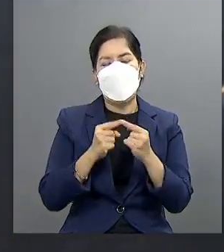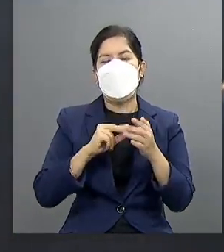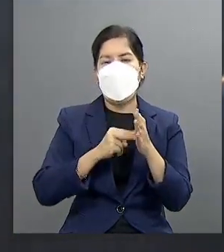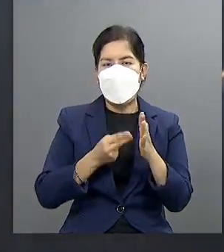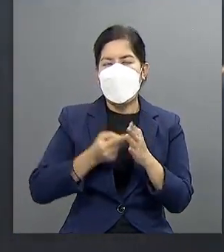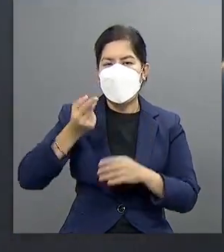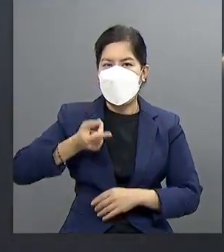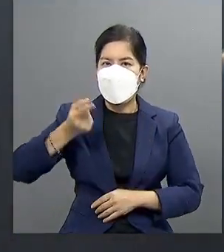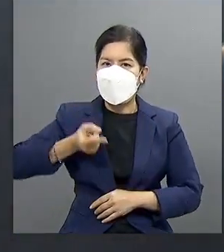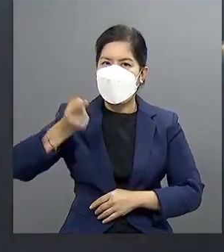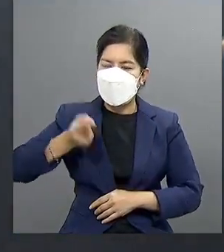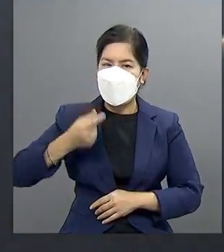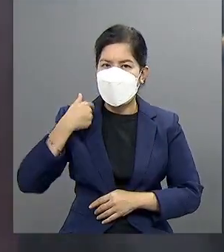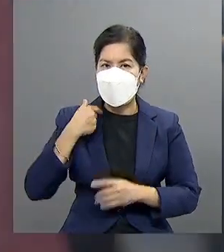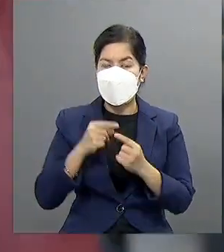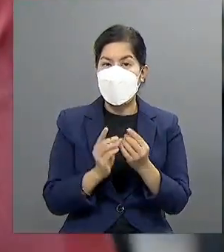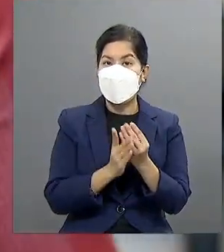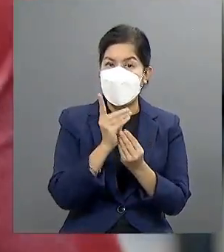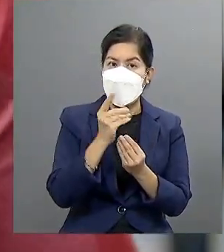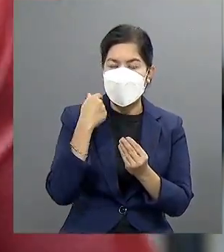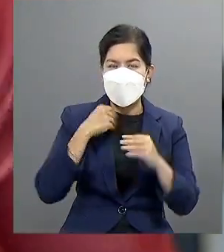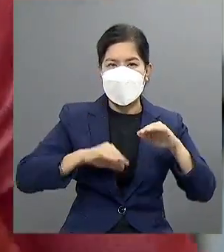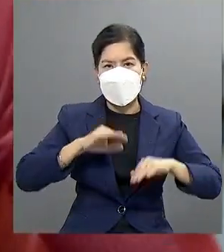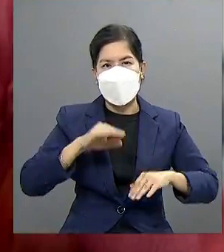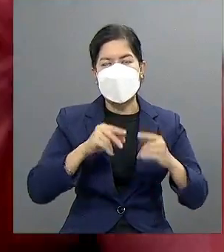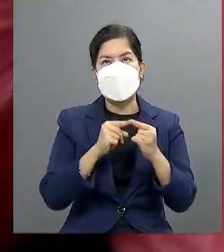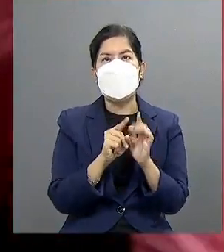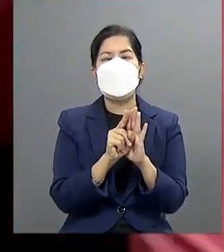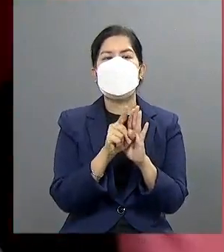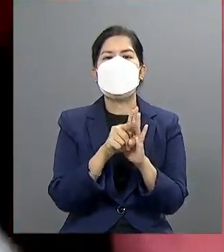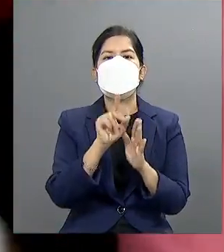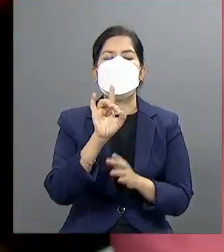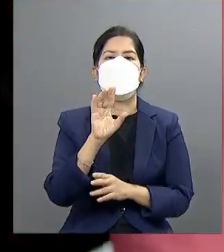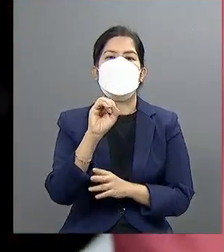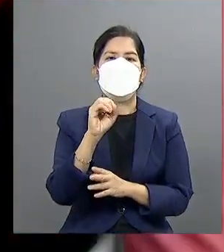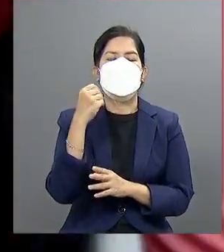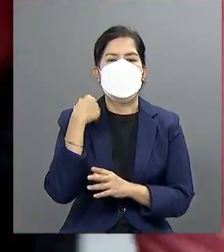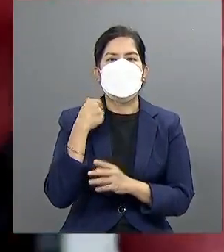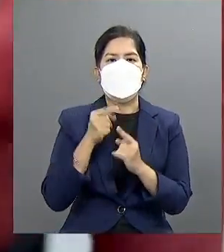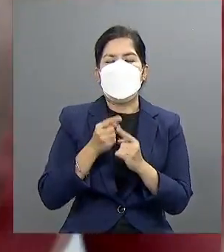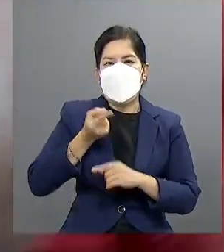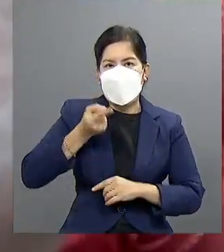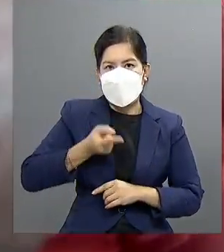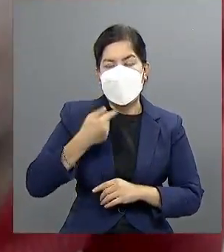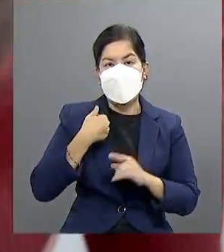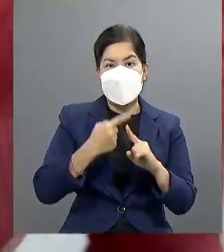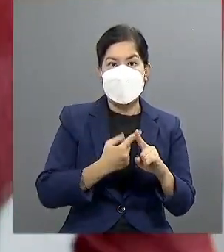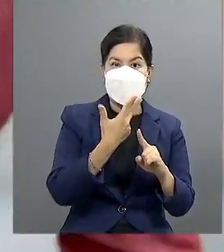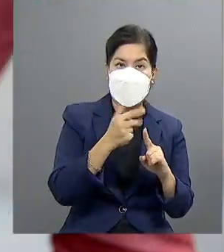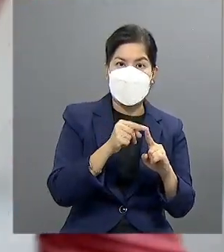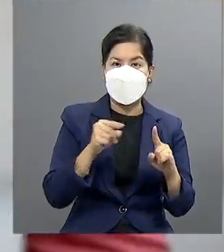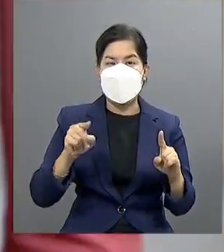อย่างน้อยสัปดาห์ละ150นาทีค่อยๆทยอยทำให้สม่ำเสมอภายใน 3-6 เดือนมันก็จะค่อยฟื้นฟูได้ค่ะ